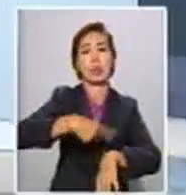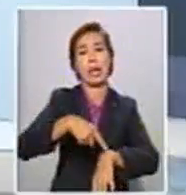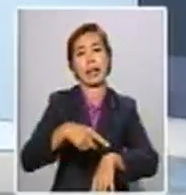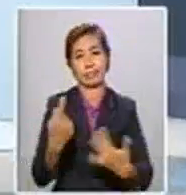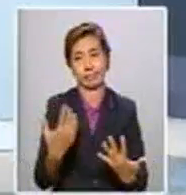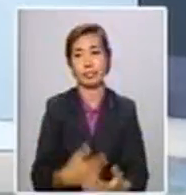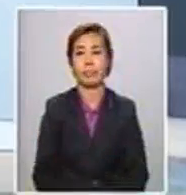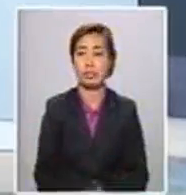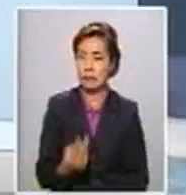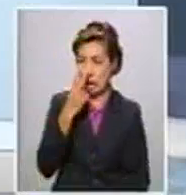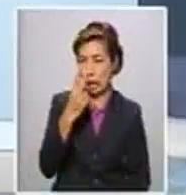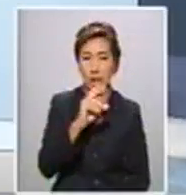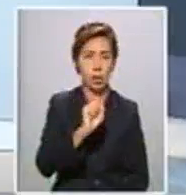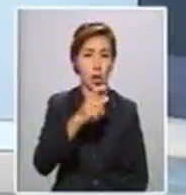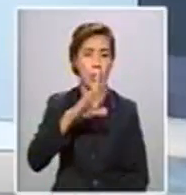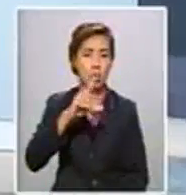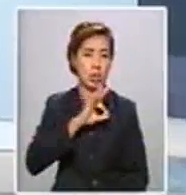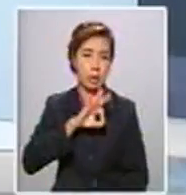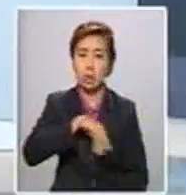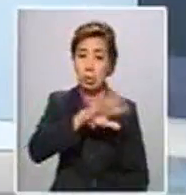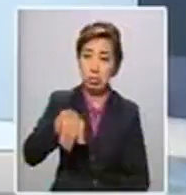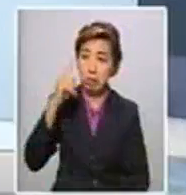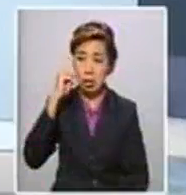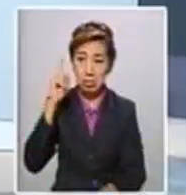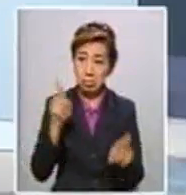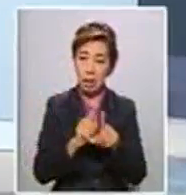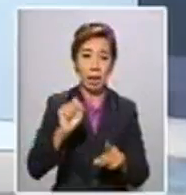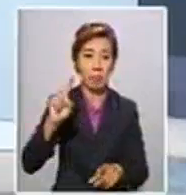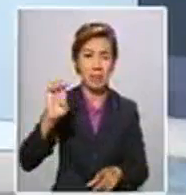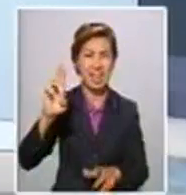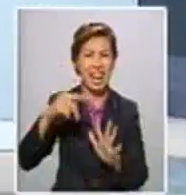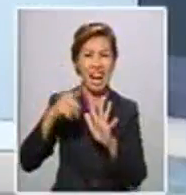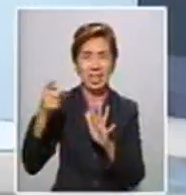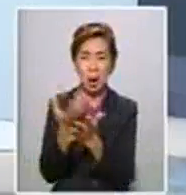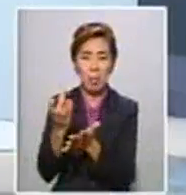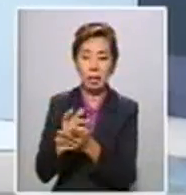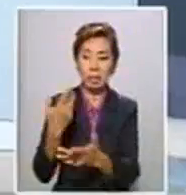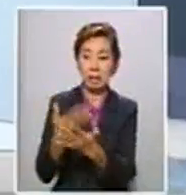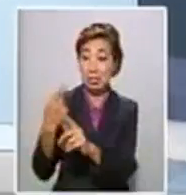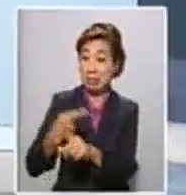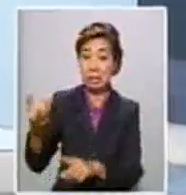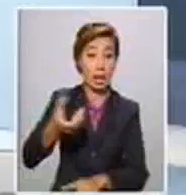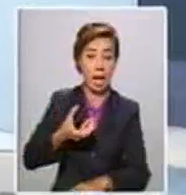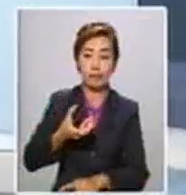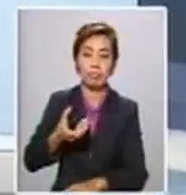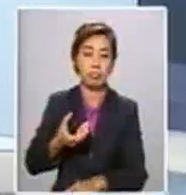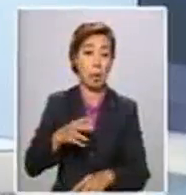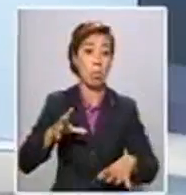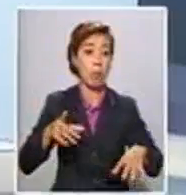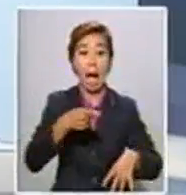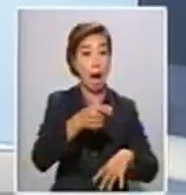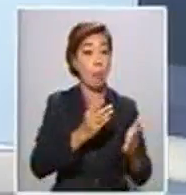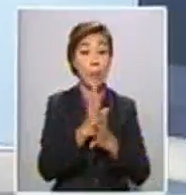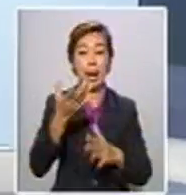เกตดูท่านสปช.ท่านอื่นๆมีเสียงตอบรับกับคุณศิระไหมฮะที่จะเอาเงินมาคืนให้กับทางหลวงเนี่ยฮะ คนอื่นๆนี่